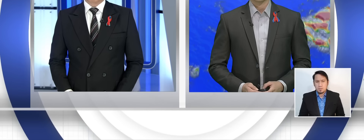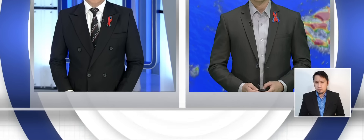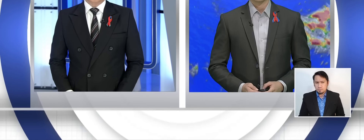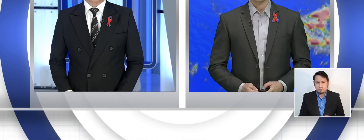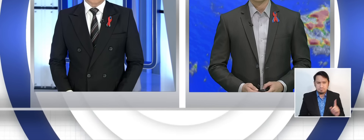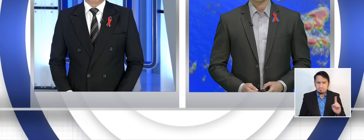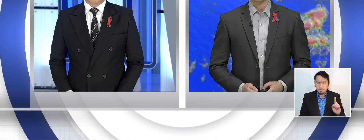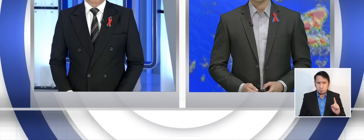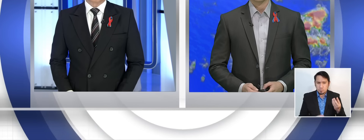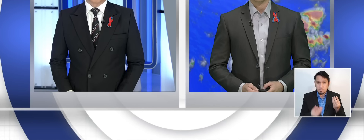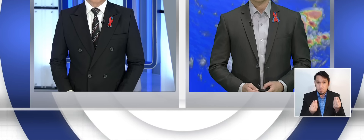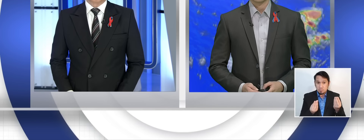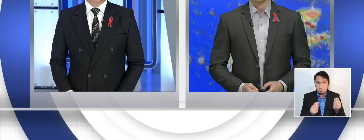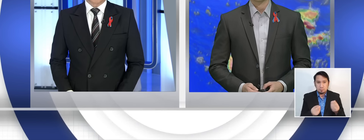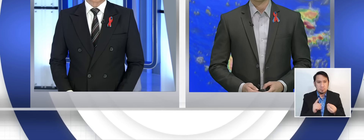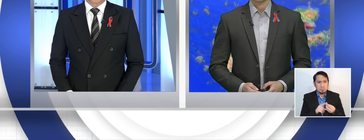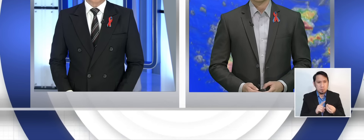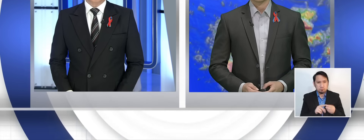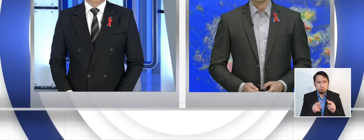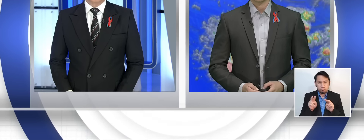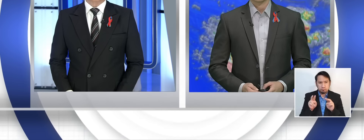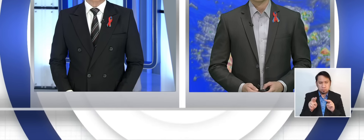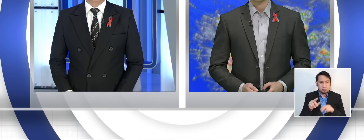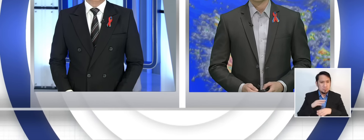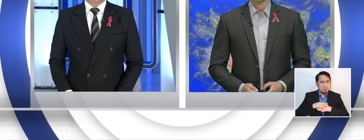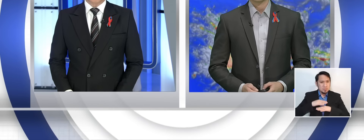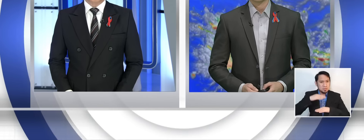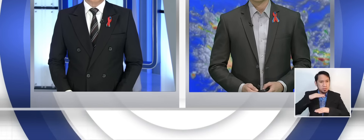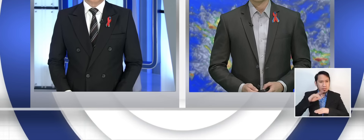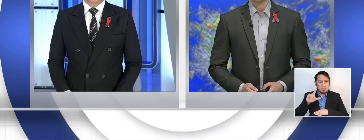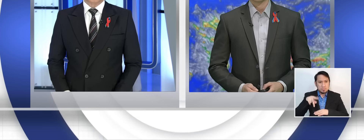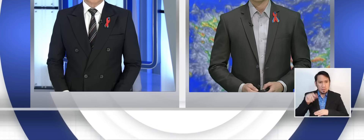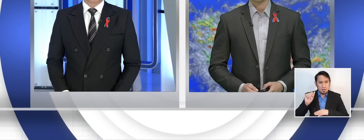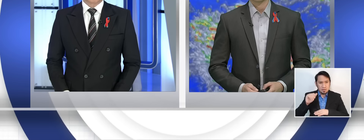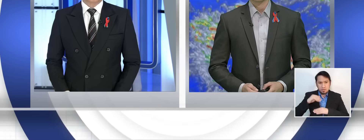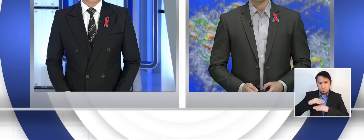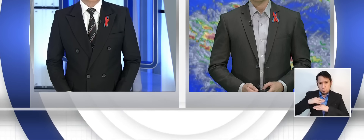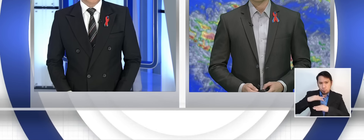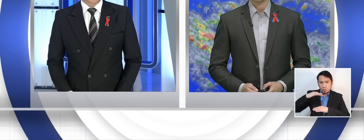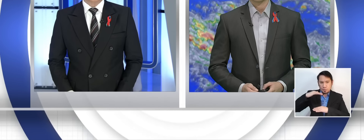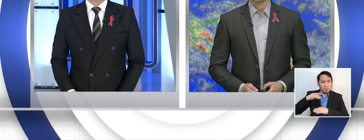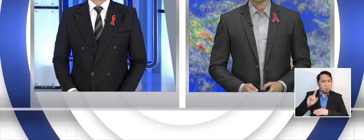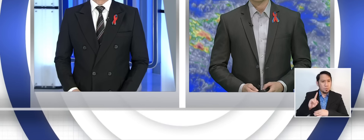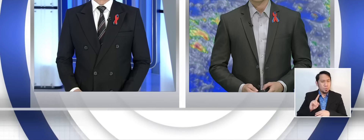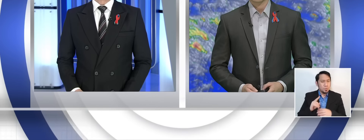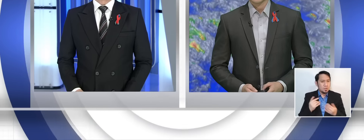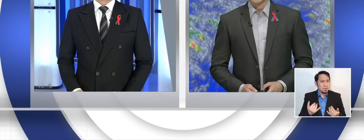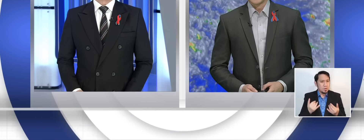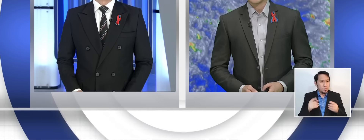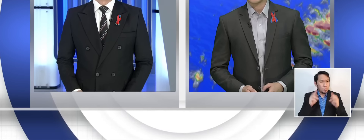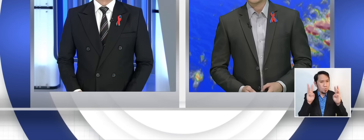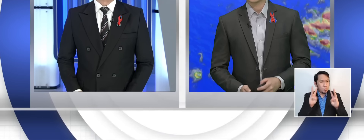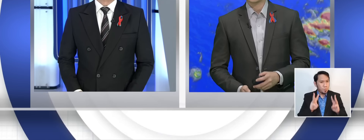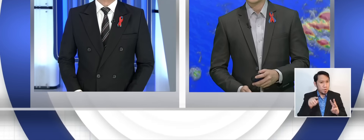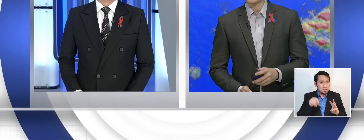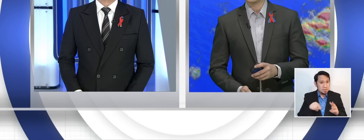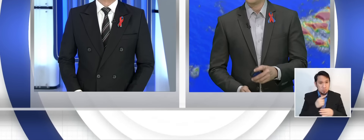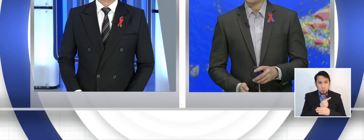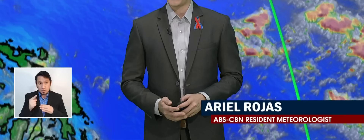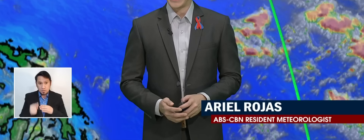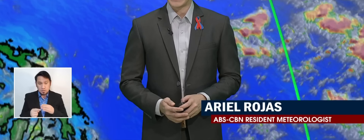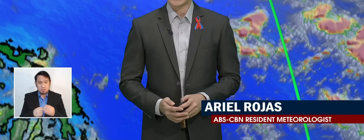mga update sa binabantayang low pressure area at yung magiging lagay ng panahon ngayong weekend? Henry, nalusaw na